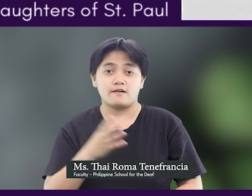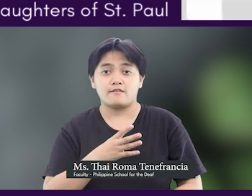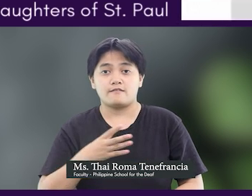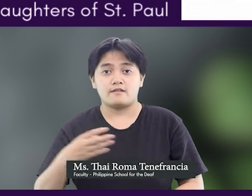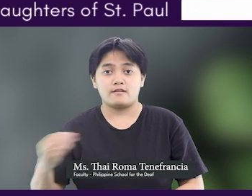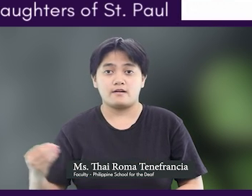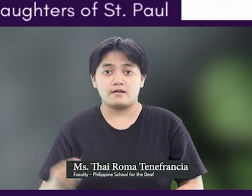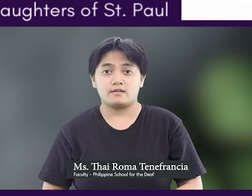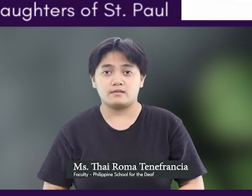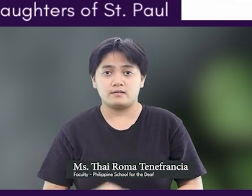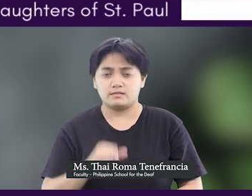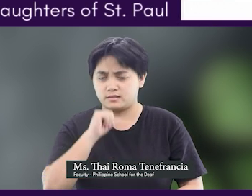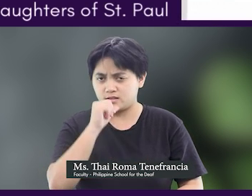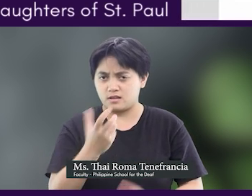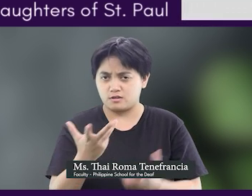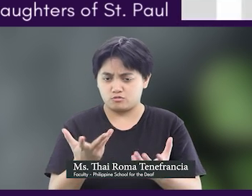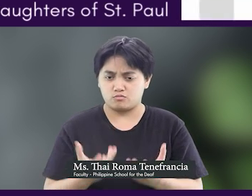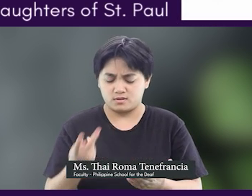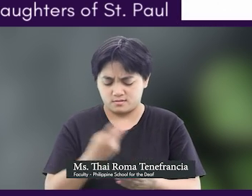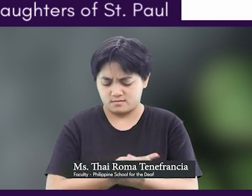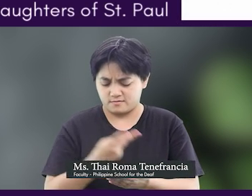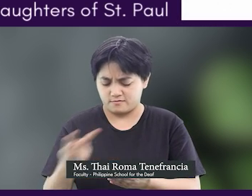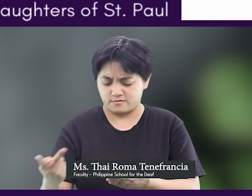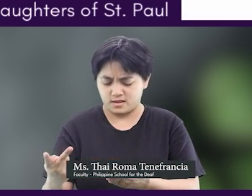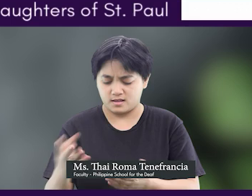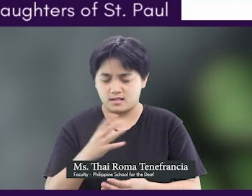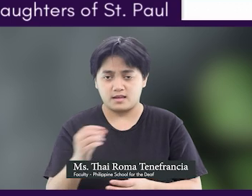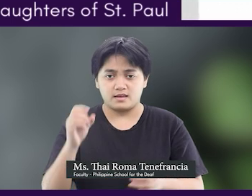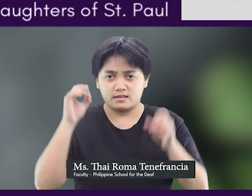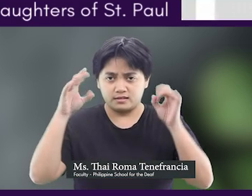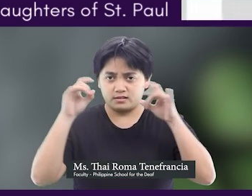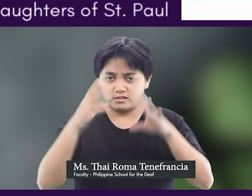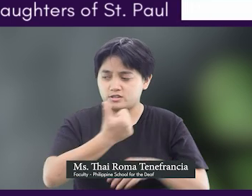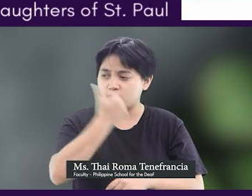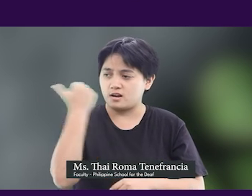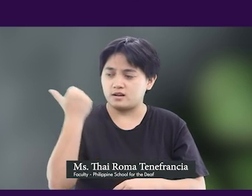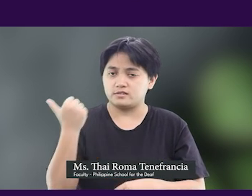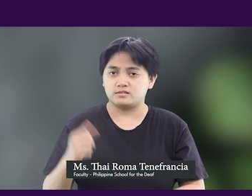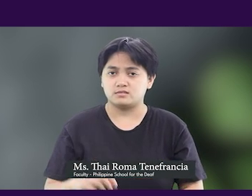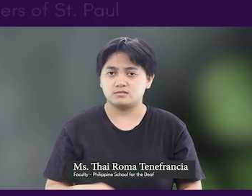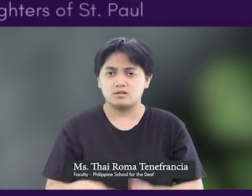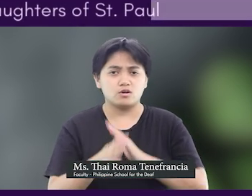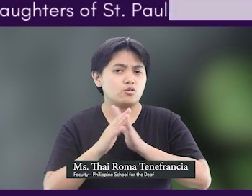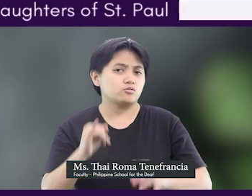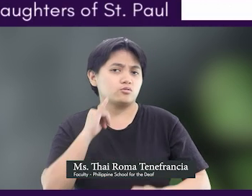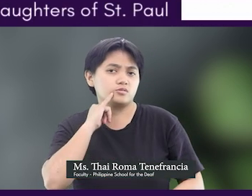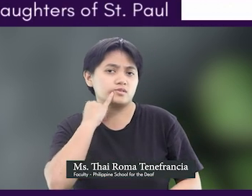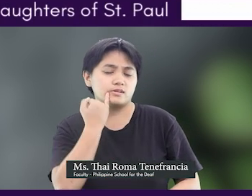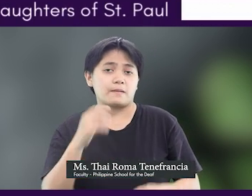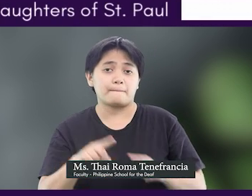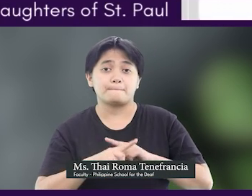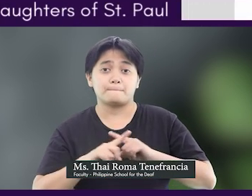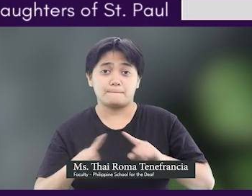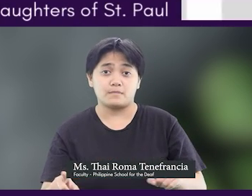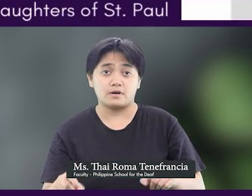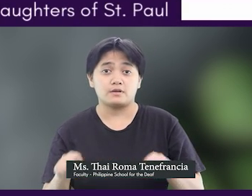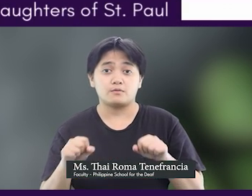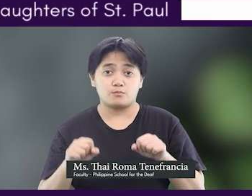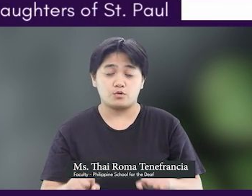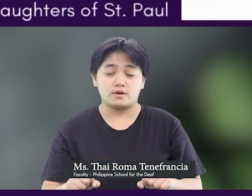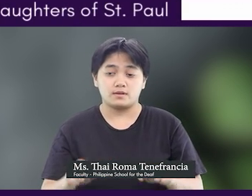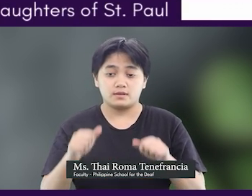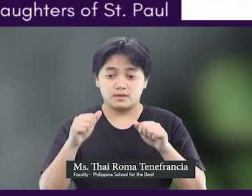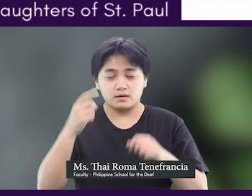ating kapwa at hangarin ang kanilang pagbagsak o ikakapahamak. Sa halip na mainggit, tingnan natin